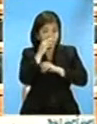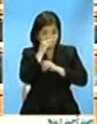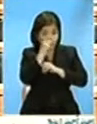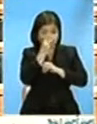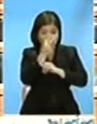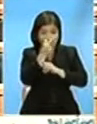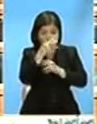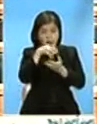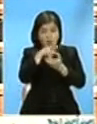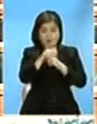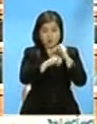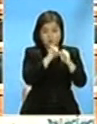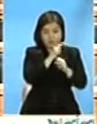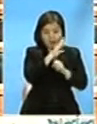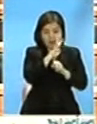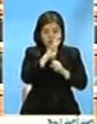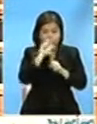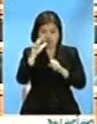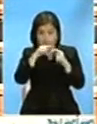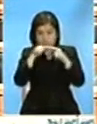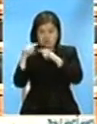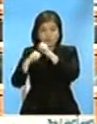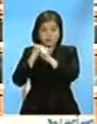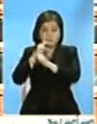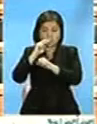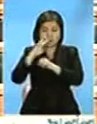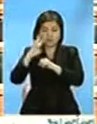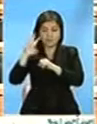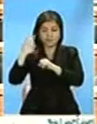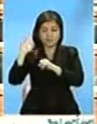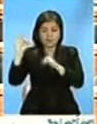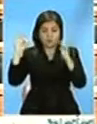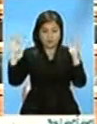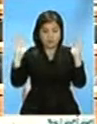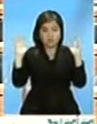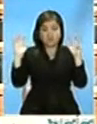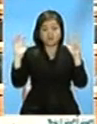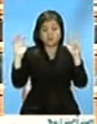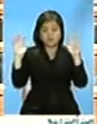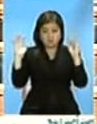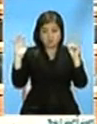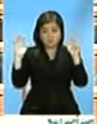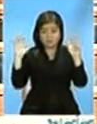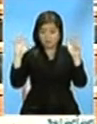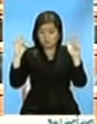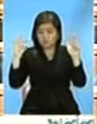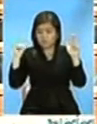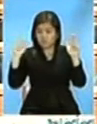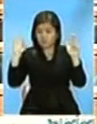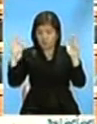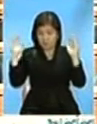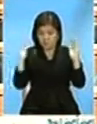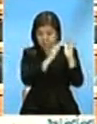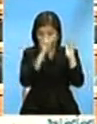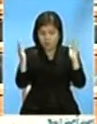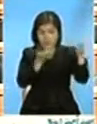ว43ถึง49ซึ่งเป็นสวชุดแรกของรัฐธรรมนูญ40ผมมีโอกาสได้ศึกษาครับผมได้เชิ